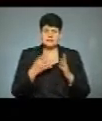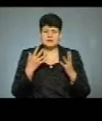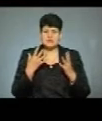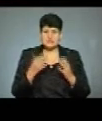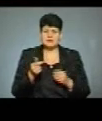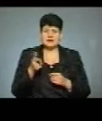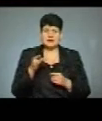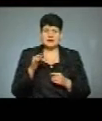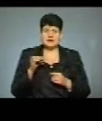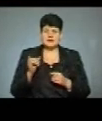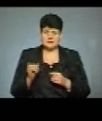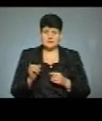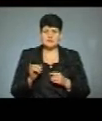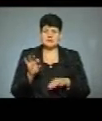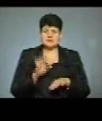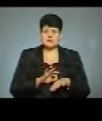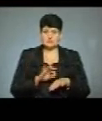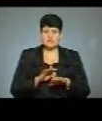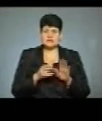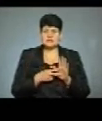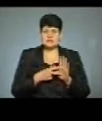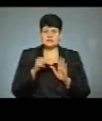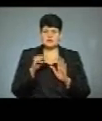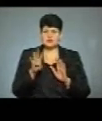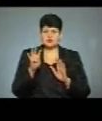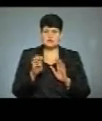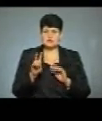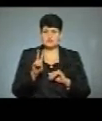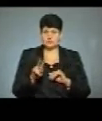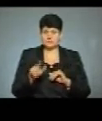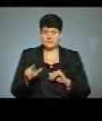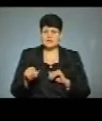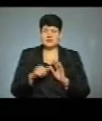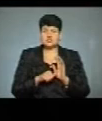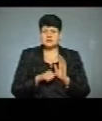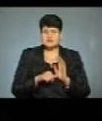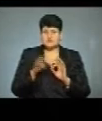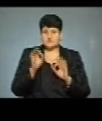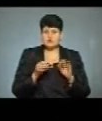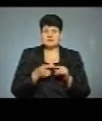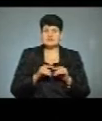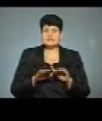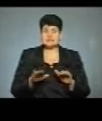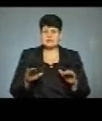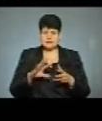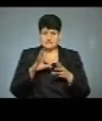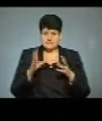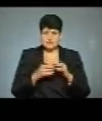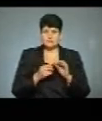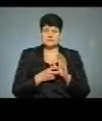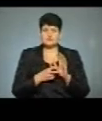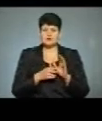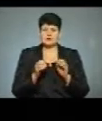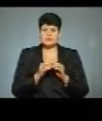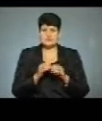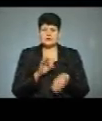та гострі респіраторні вірусні інфекції захворіли 7402 людини. З них 60% – це діти. Загалом це 710 хворих